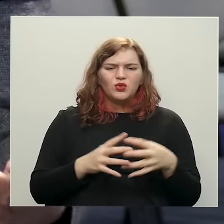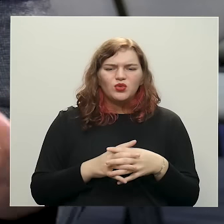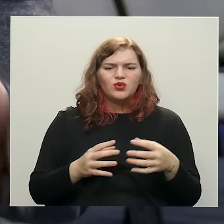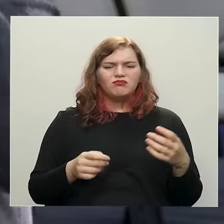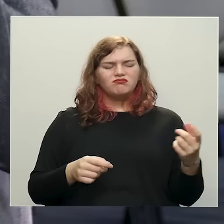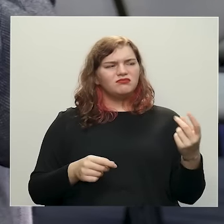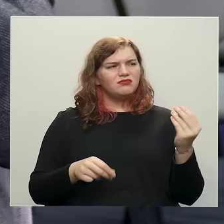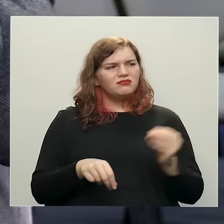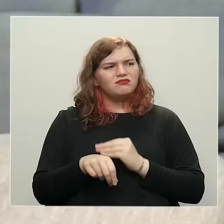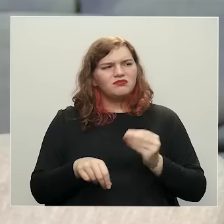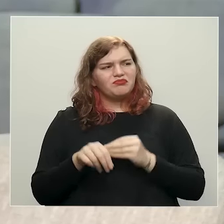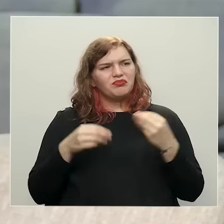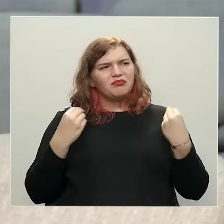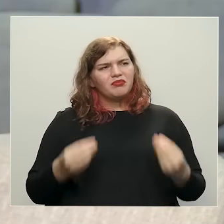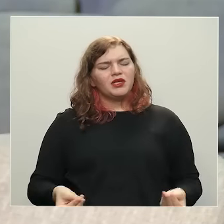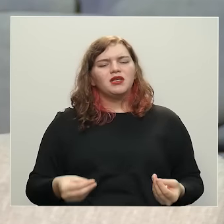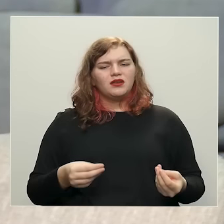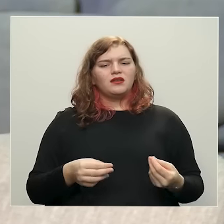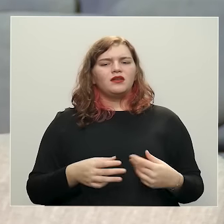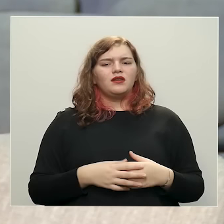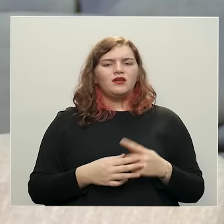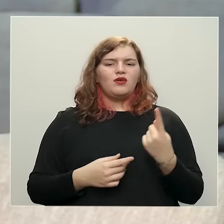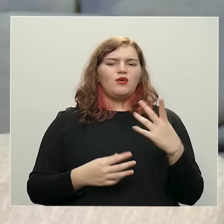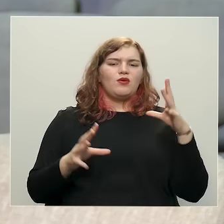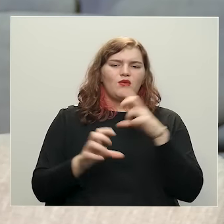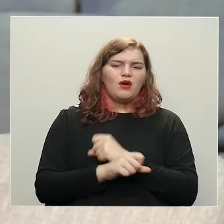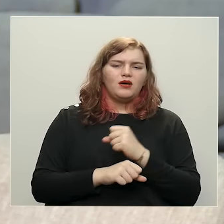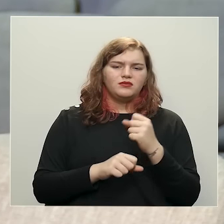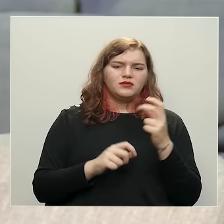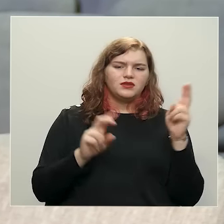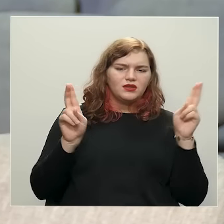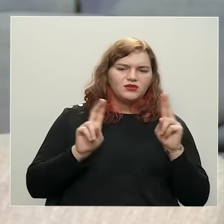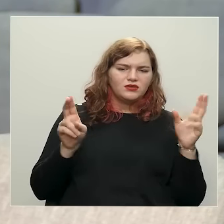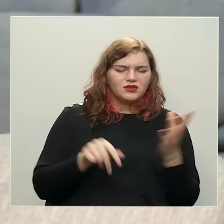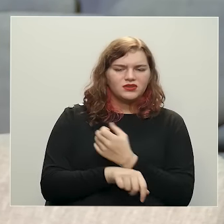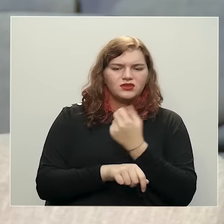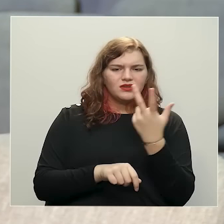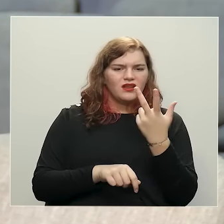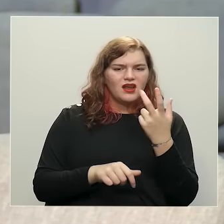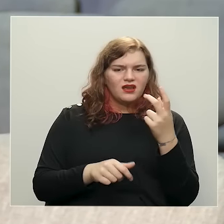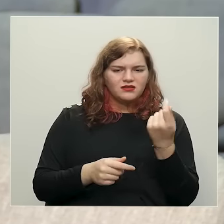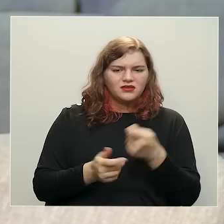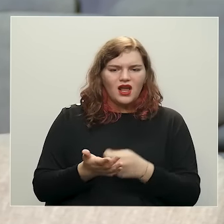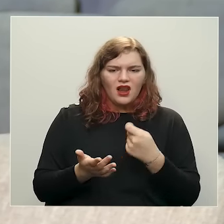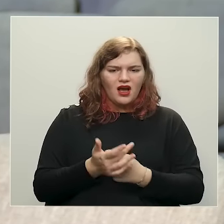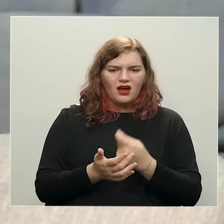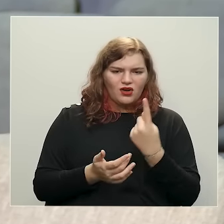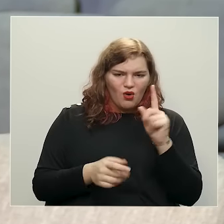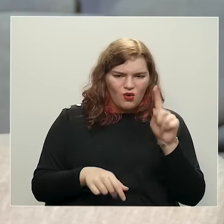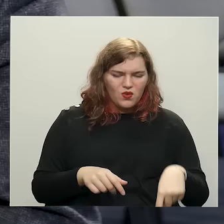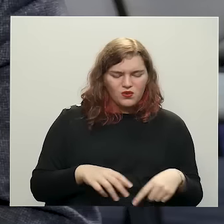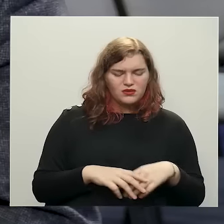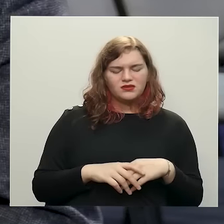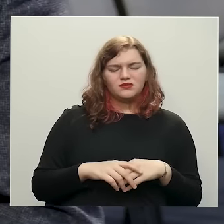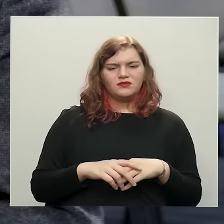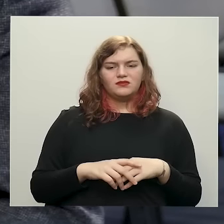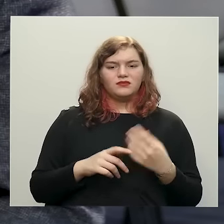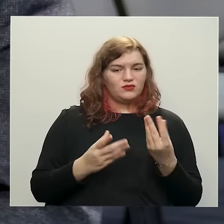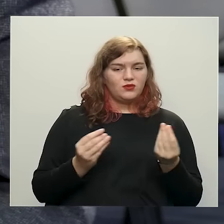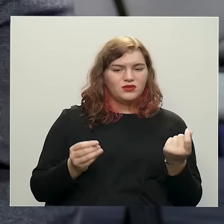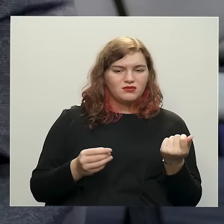ne-am simțit așa de bine tot. Într-o singură noapte, la nunți, câștigați cât? Trei salarii. Da. Trei salarii. Și